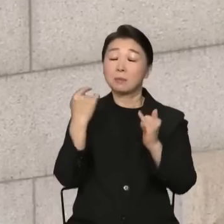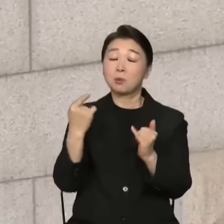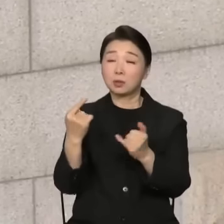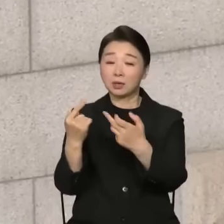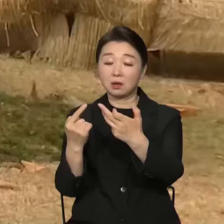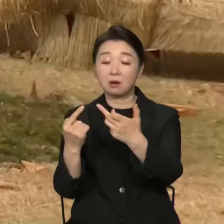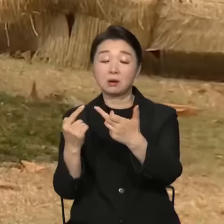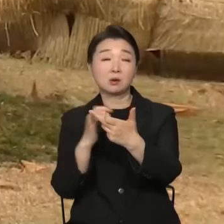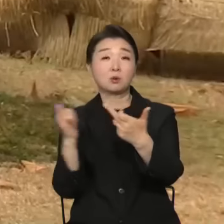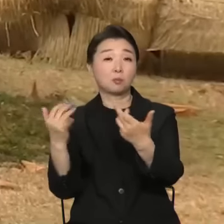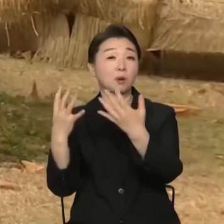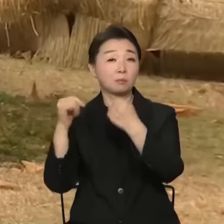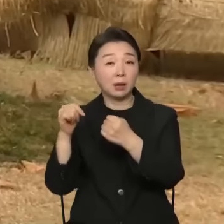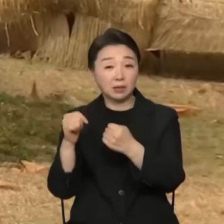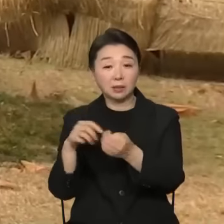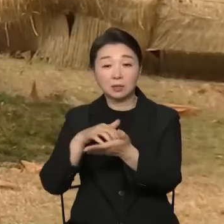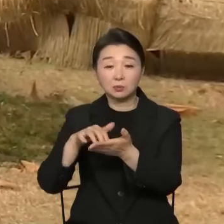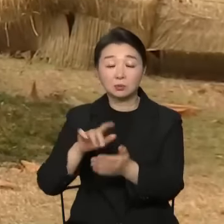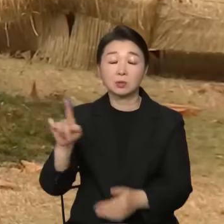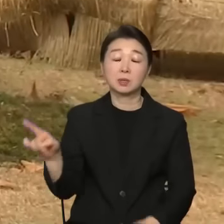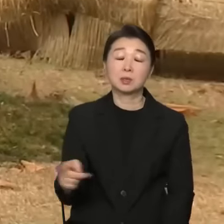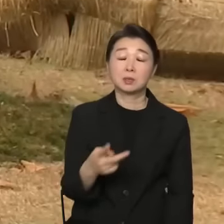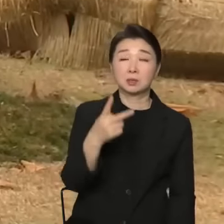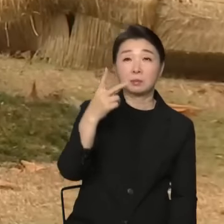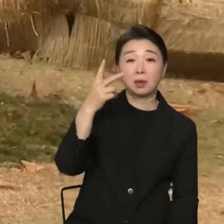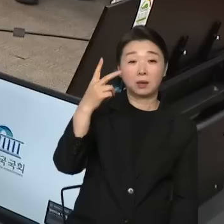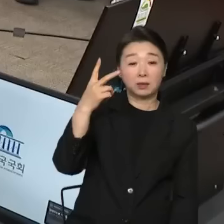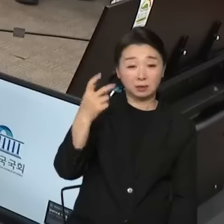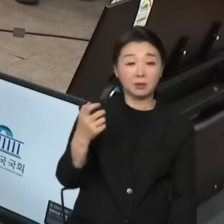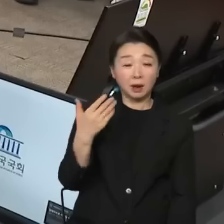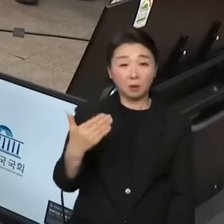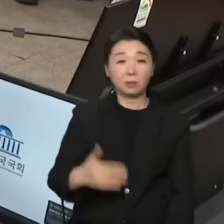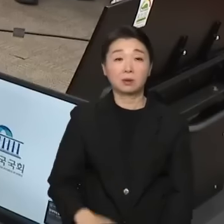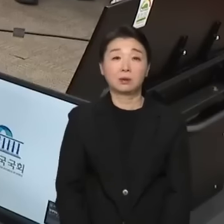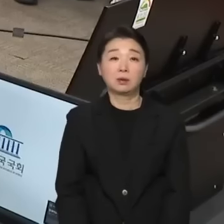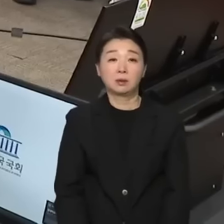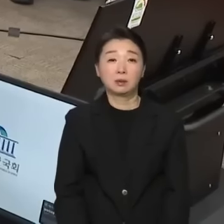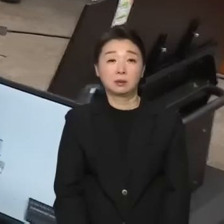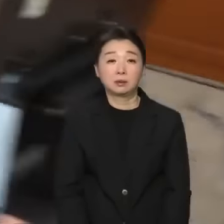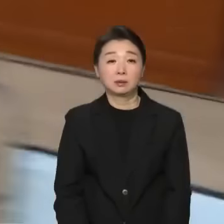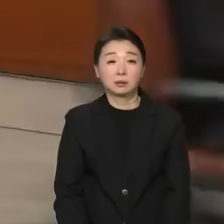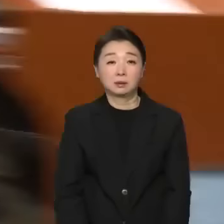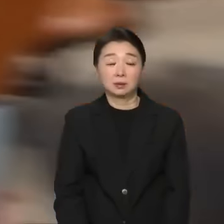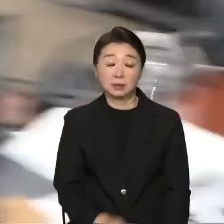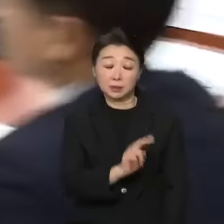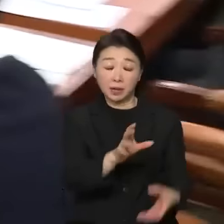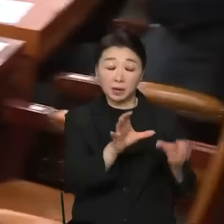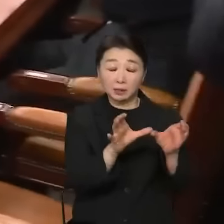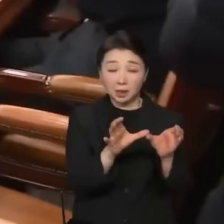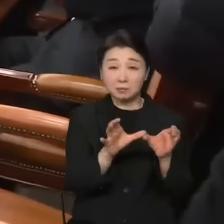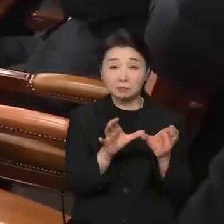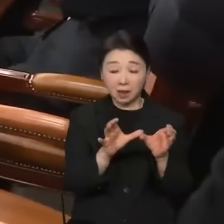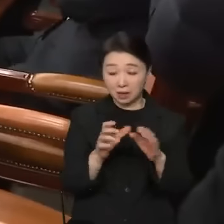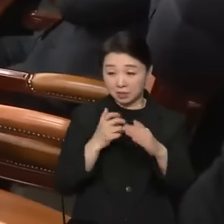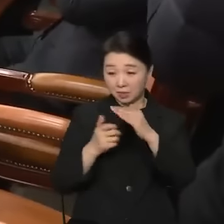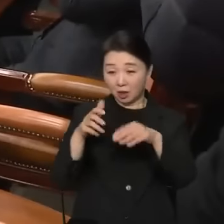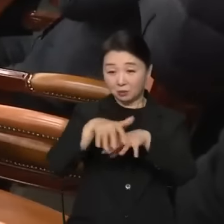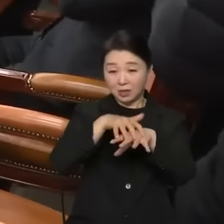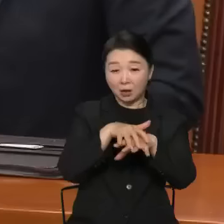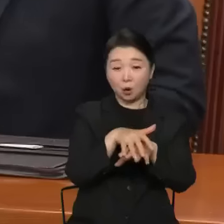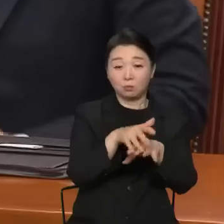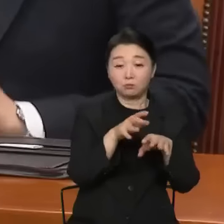많은 개근 297명이 배치됐습니다 야당은 개 사령부가 꾸려지기 전에